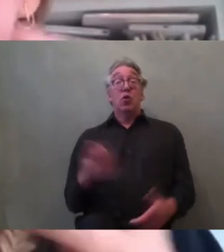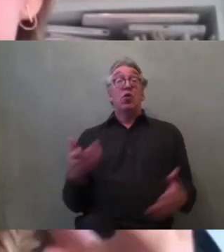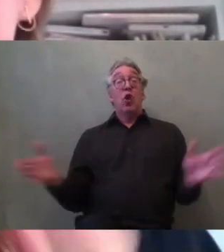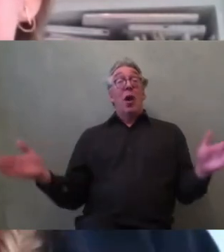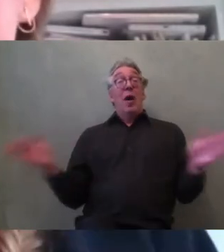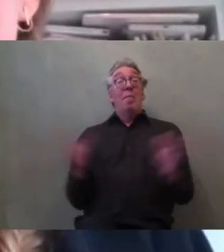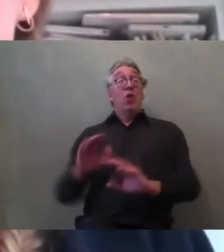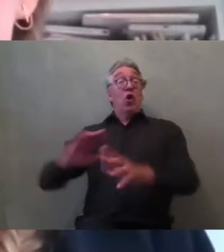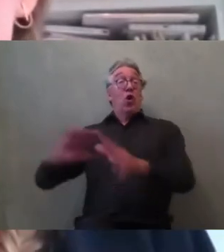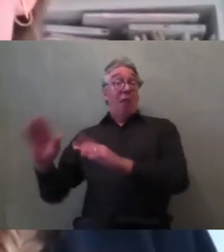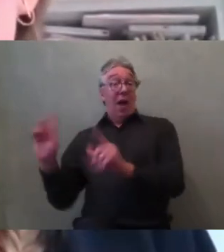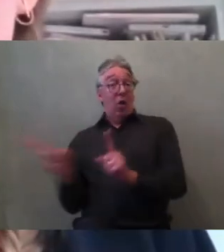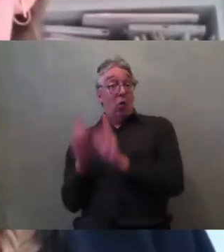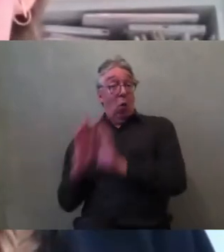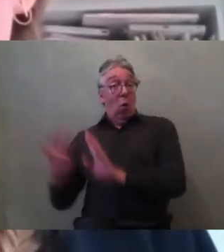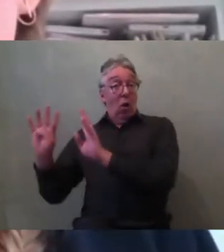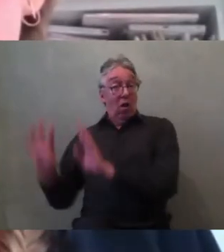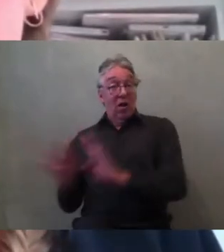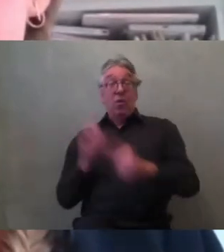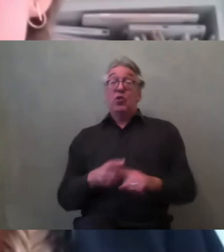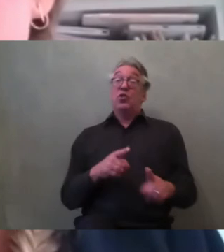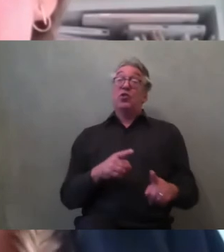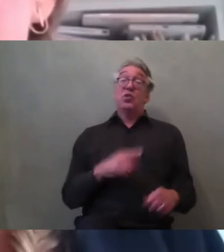gebarenkoor ja, is dat een heel bijzonder